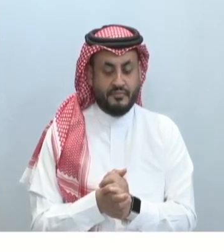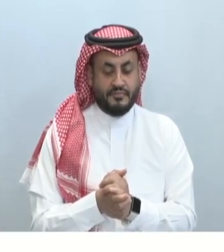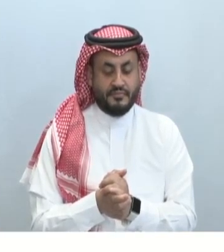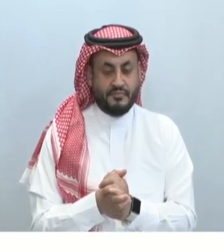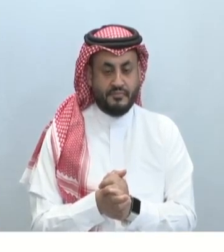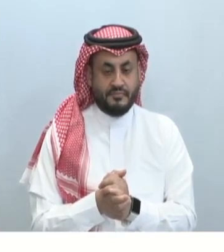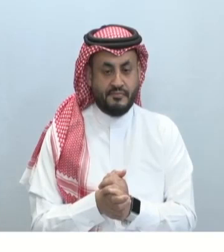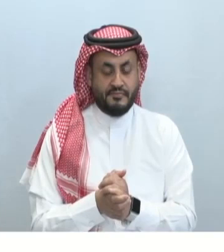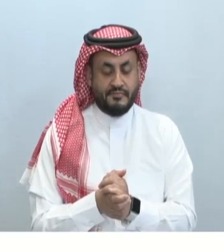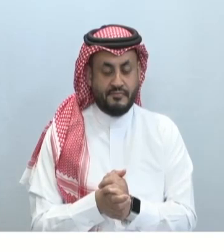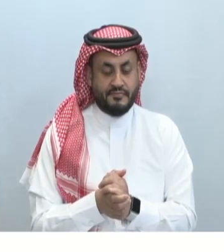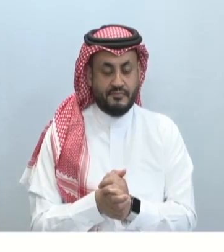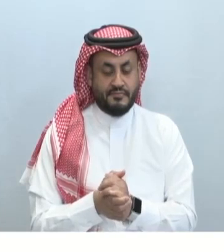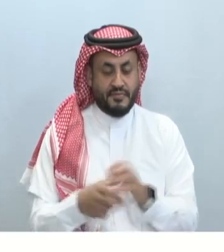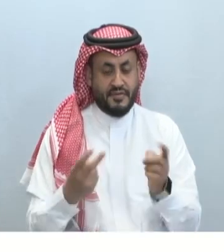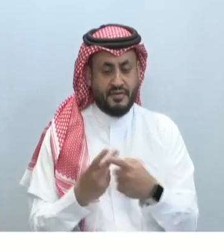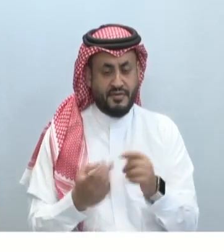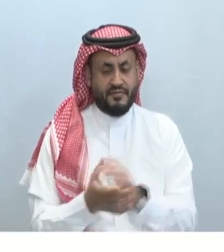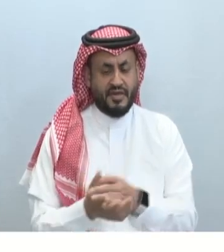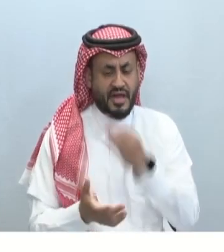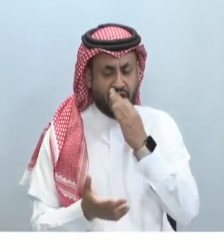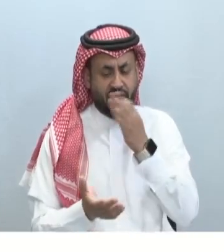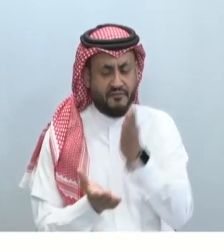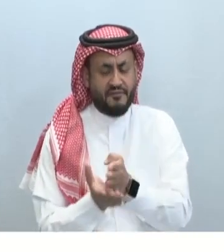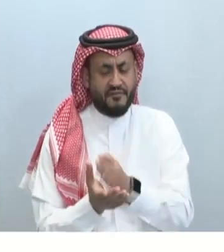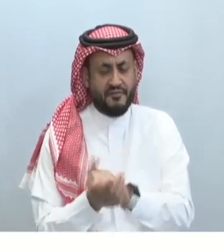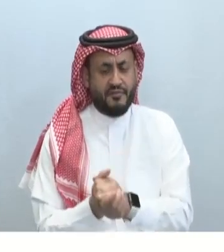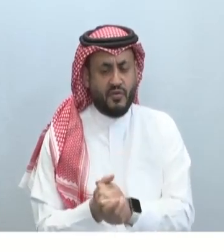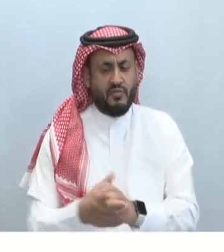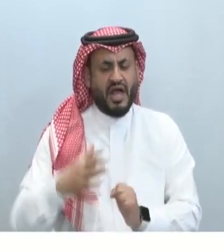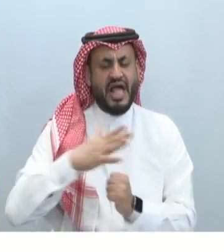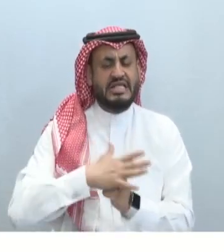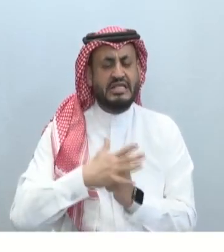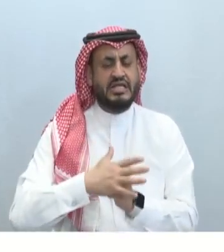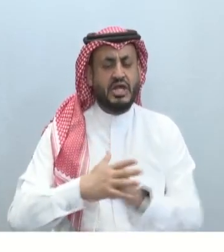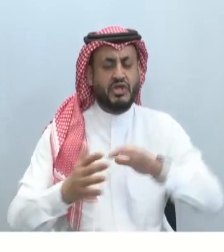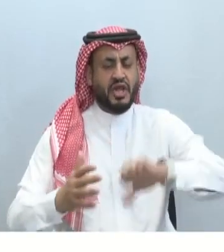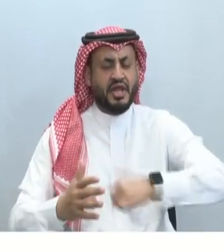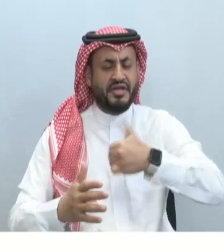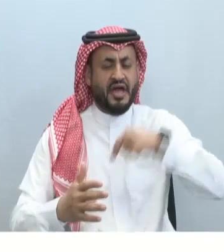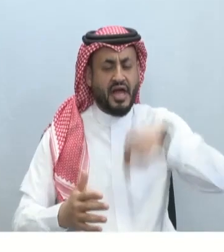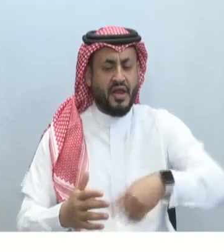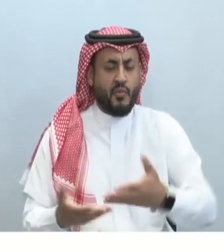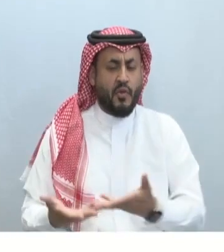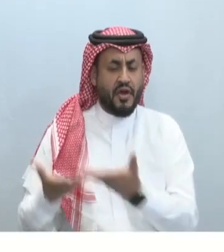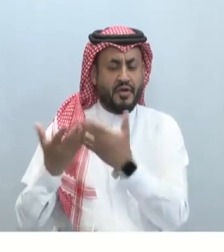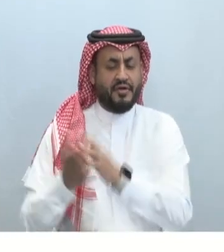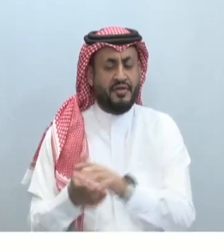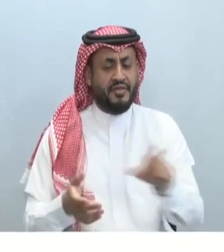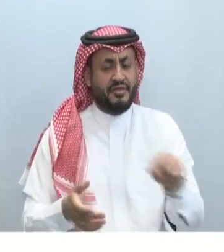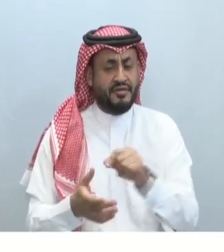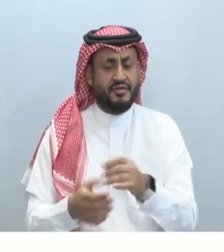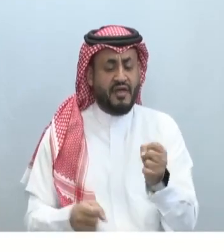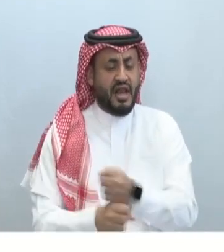والبائع الصدق والامانه هما اساس النجاح في الدنيا والاخره ومن ذلك النجاح في العمل والتجاره